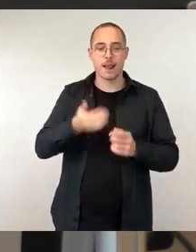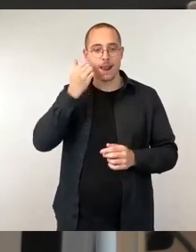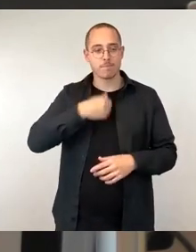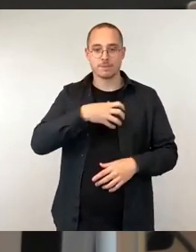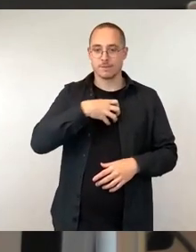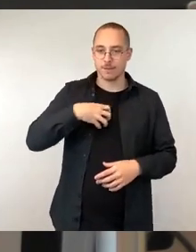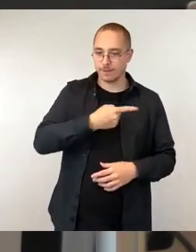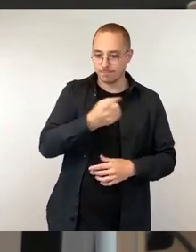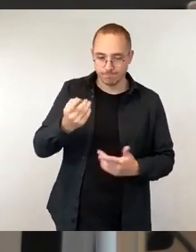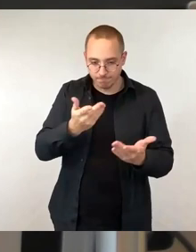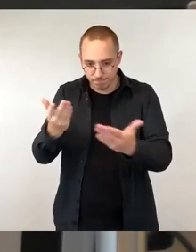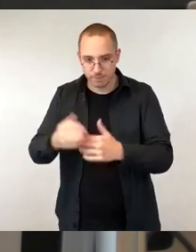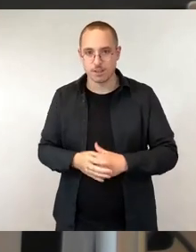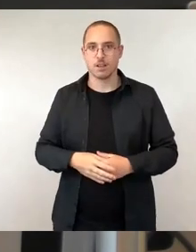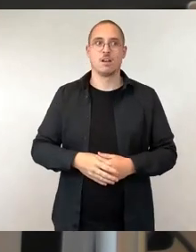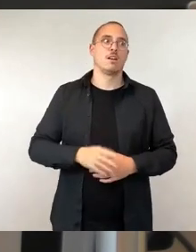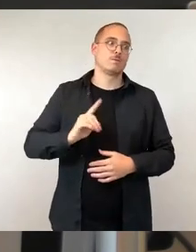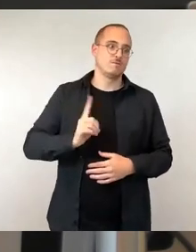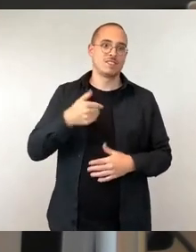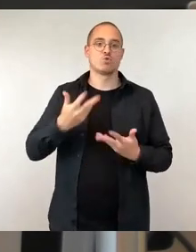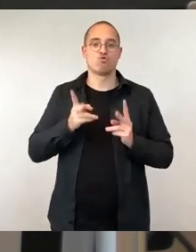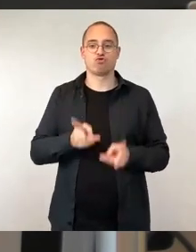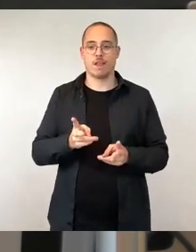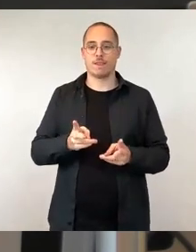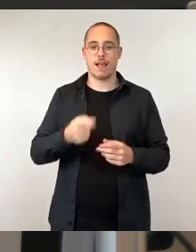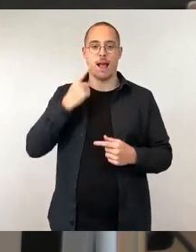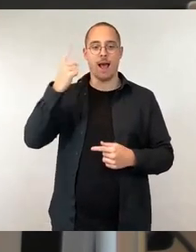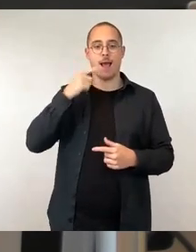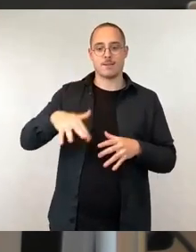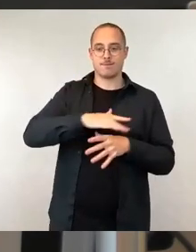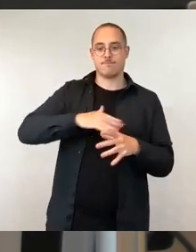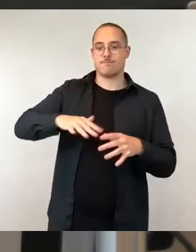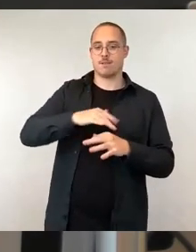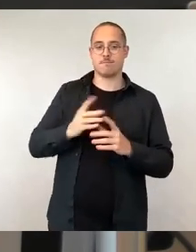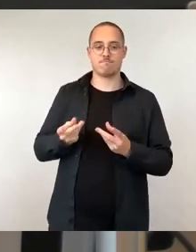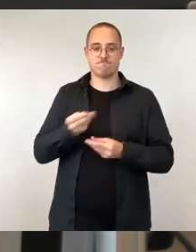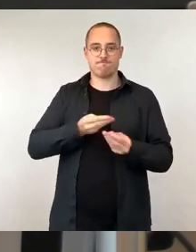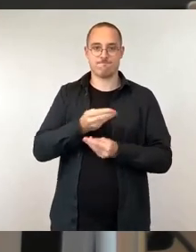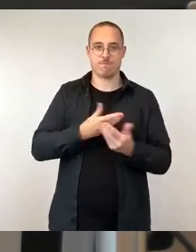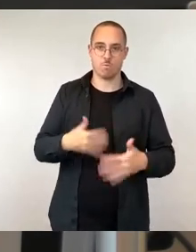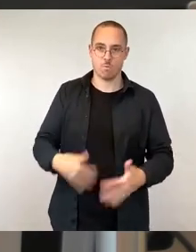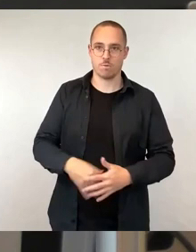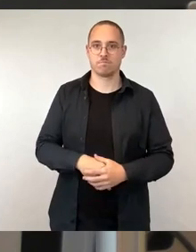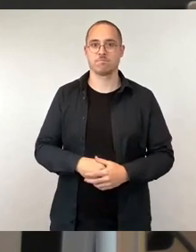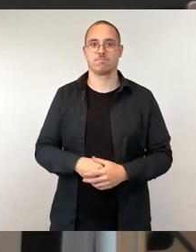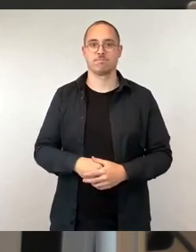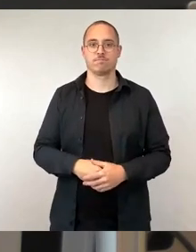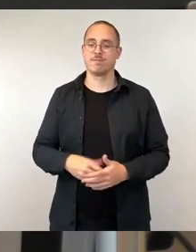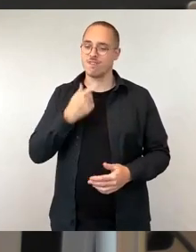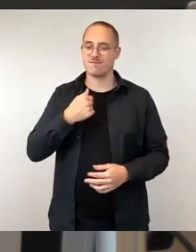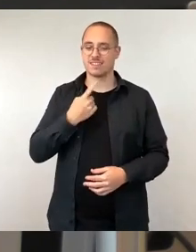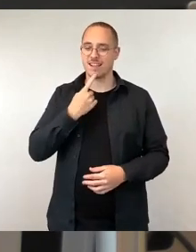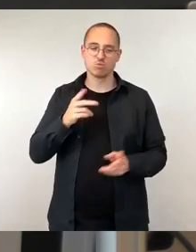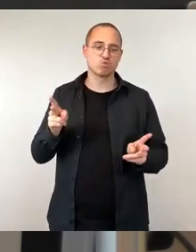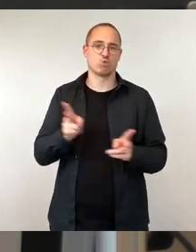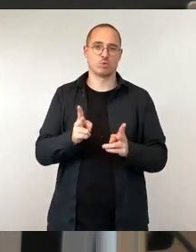wenigstens kurz halten. Gleichwohl muss man ehrlich sagen, also der Redebeitrag von Frau Arnert hat gerade deutlich gezeigt, dass die Vertagung gut